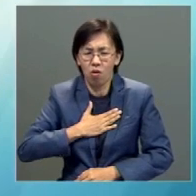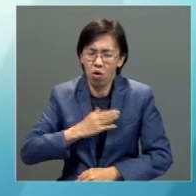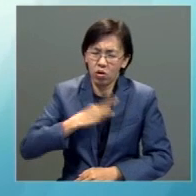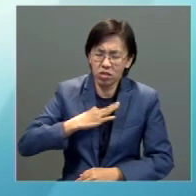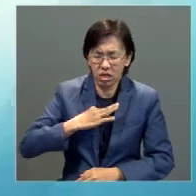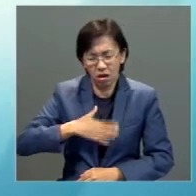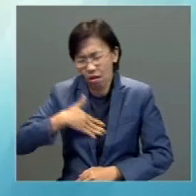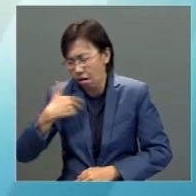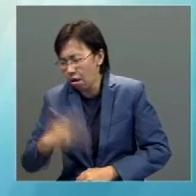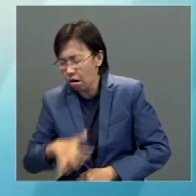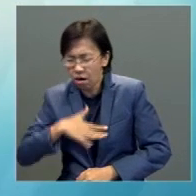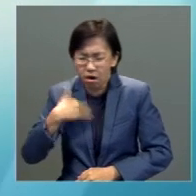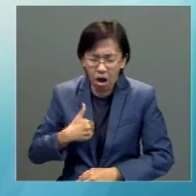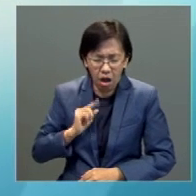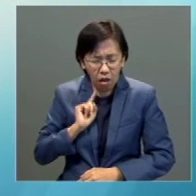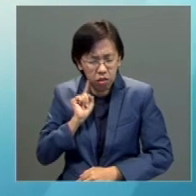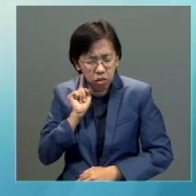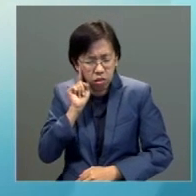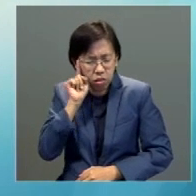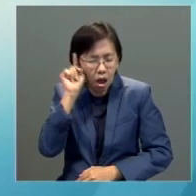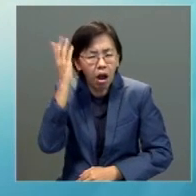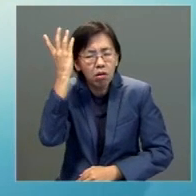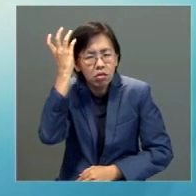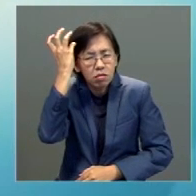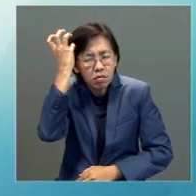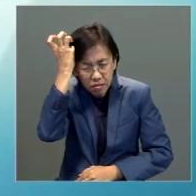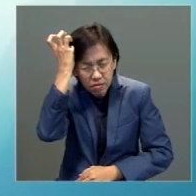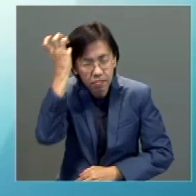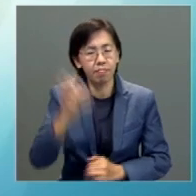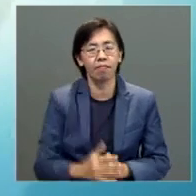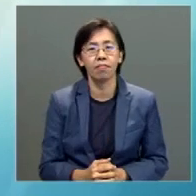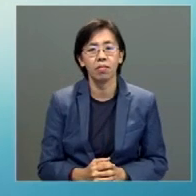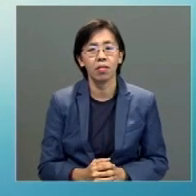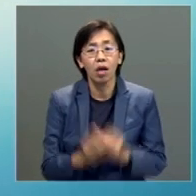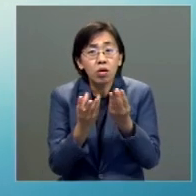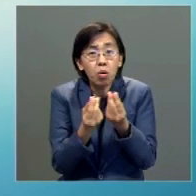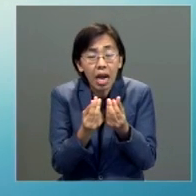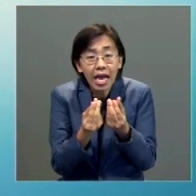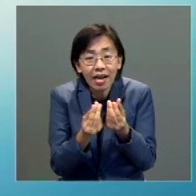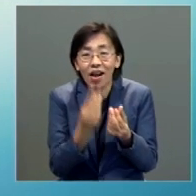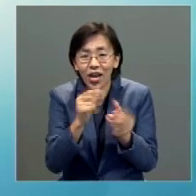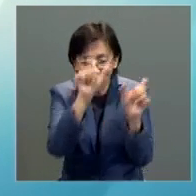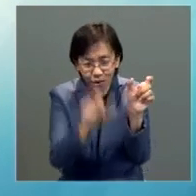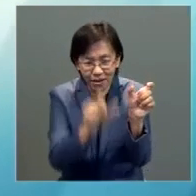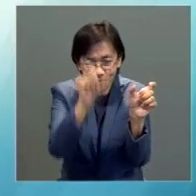การณ์ไม่ปกติในภาวะที่ไม่ปกติอย่างที่ว่านี้แต่ถามว่าตัวเลขเหล่านี้เนี่ย